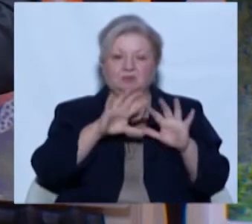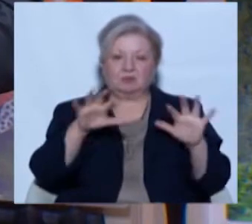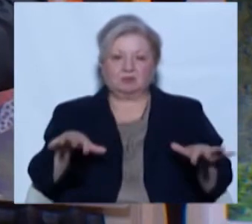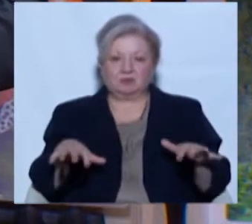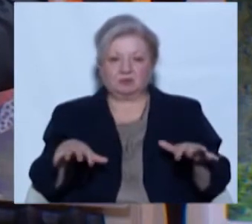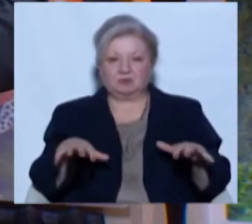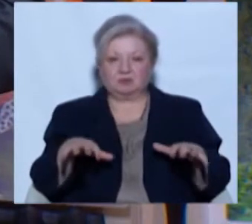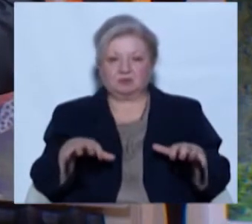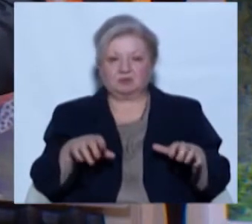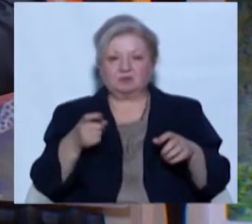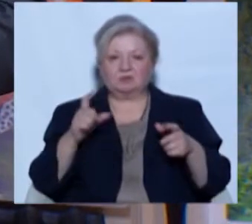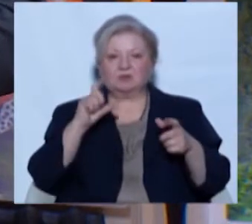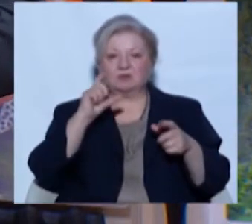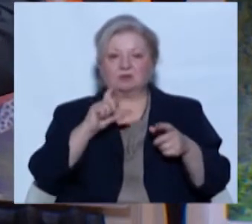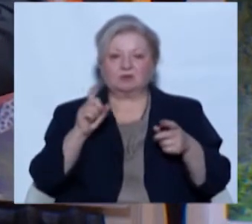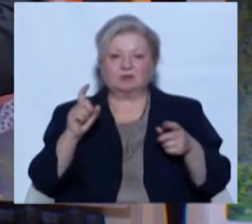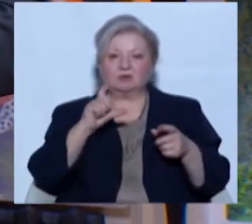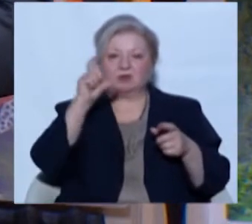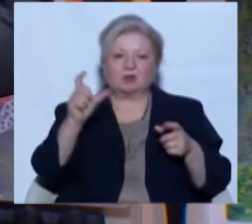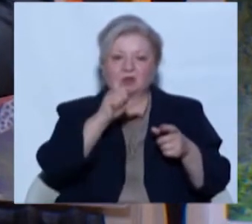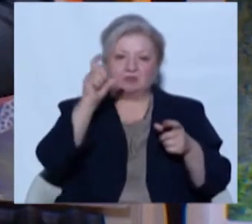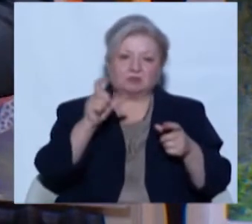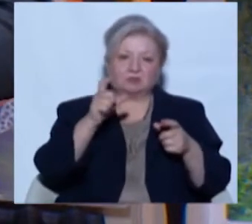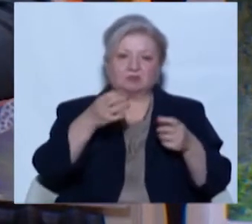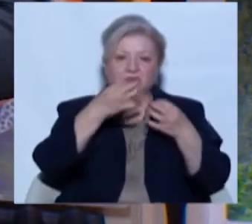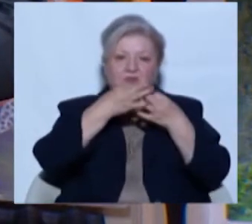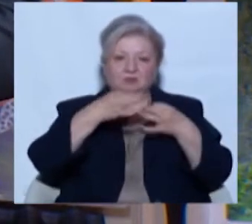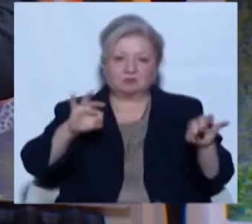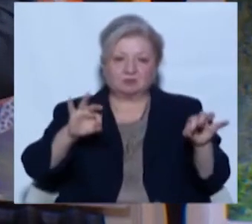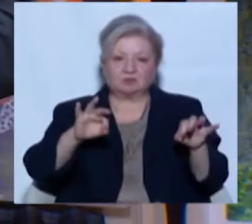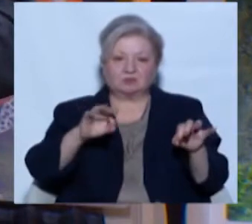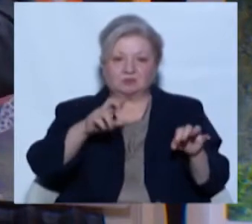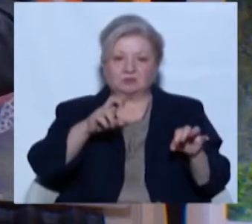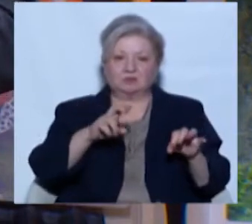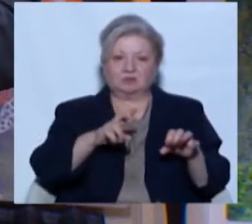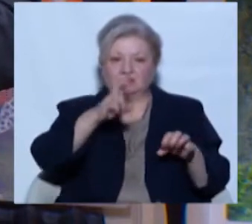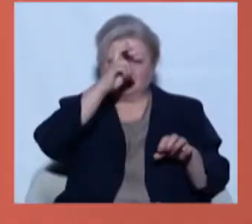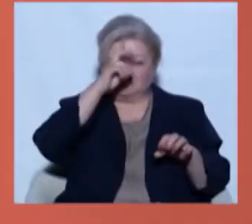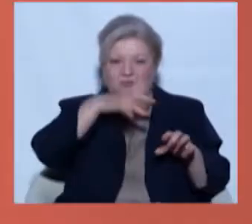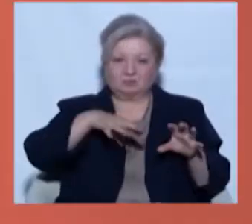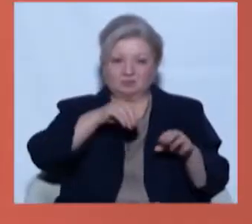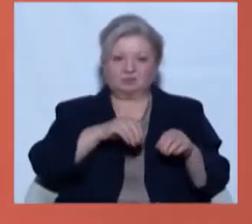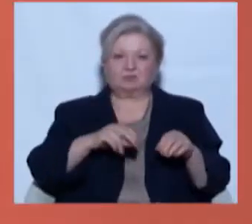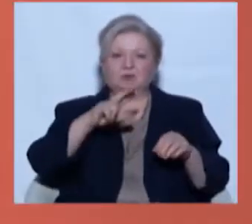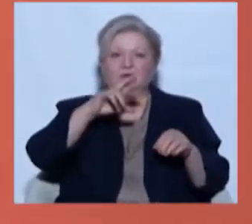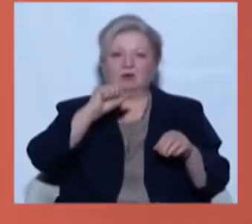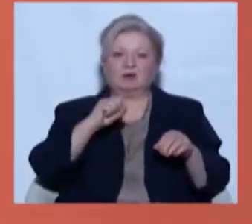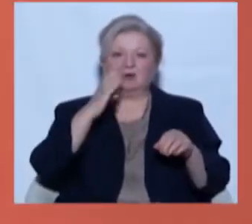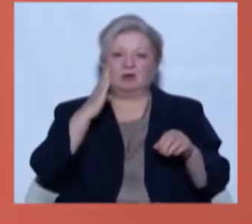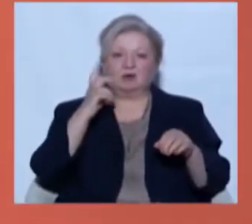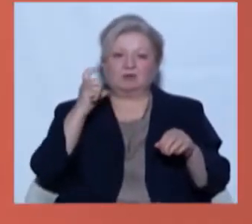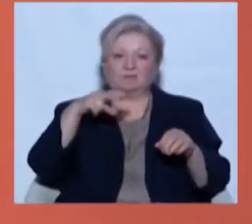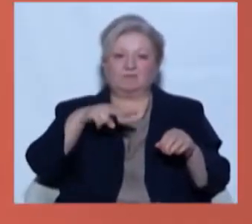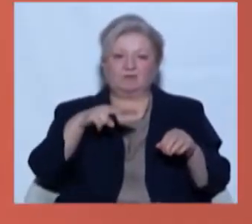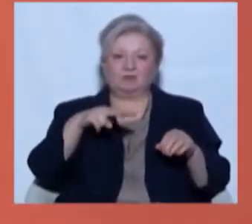პრეზიდენტს, დამოუკიდებელი ჩეხოსლოვაკიის პირველ პრეზიდენტს და ჩეხეთის პირველ პრეზიდენტს ვაცლავ ჰაველს. ვაცლავ